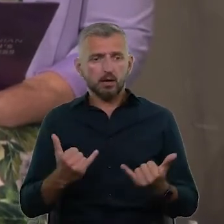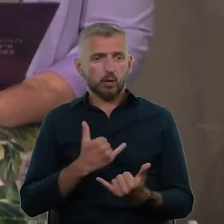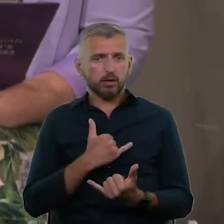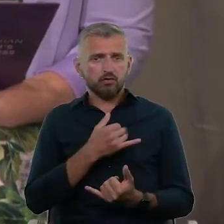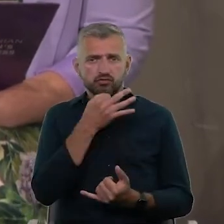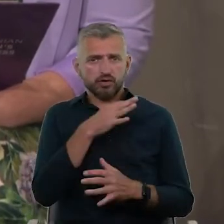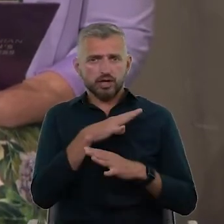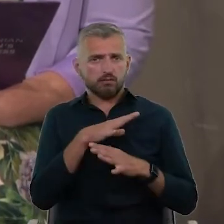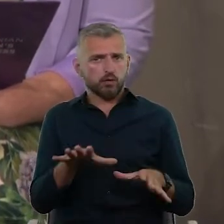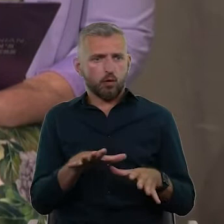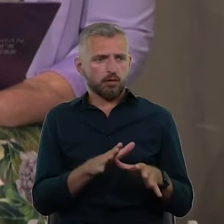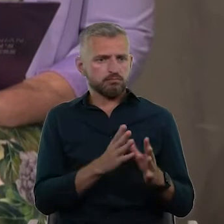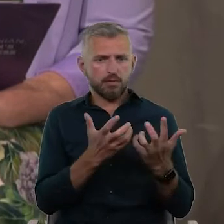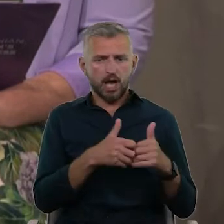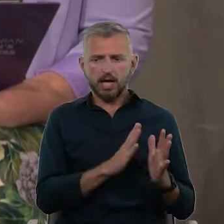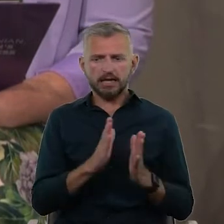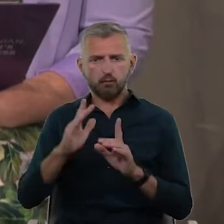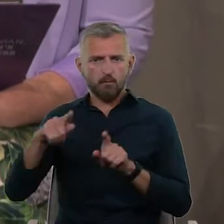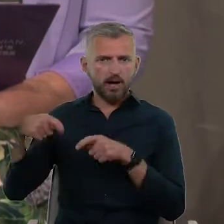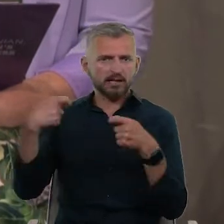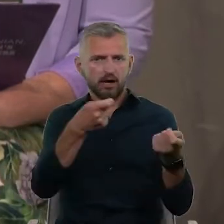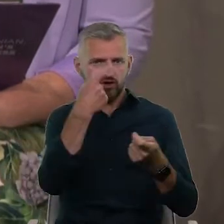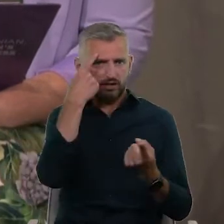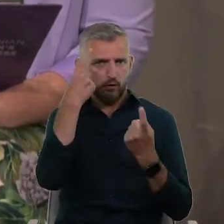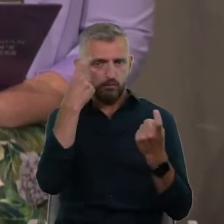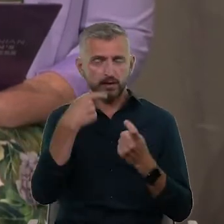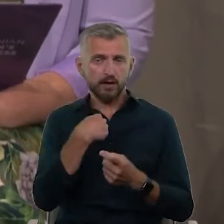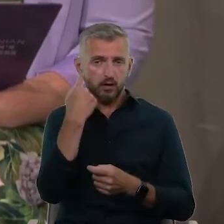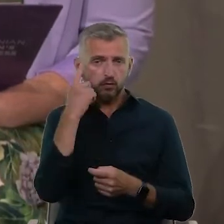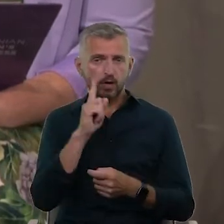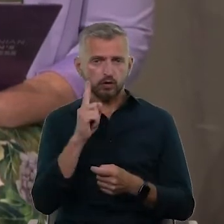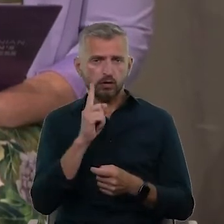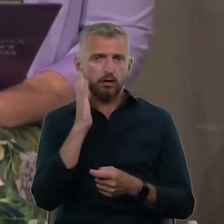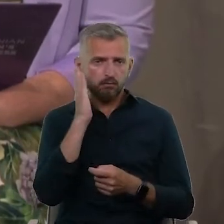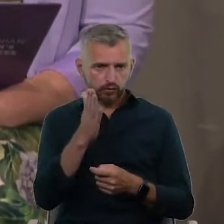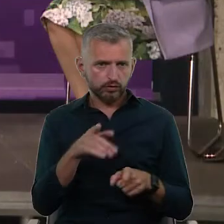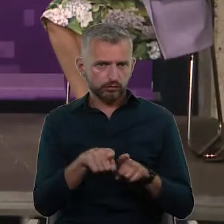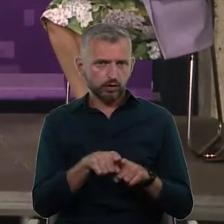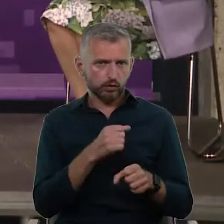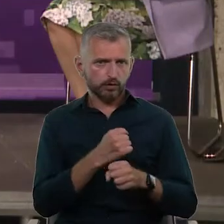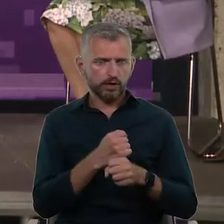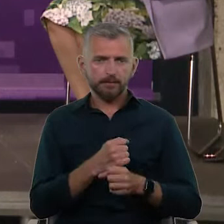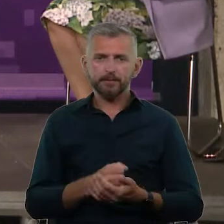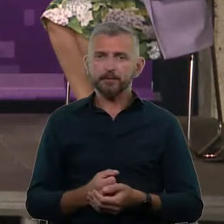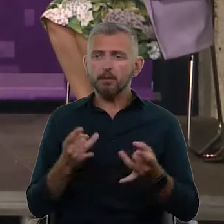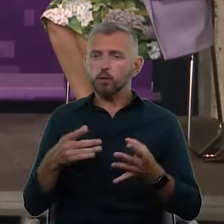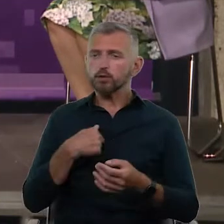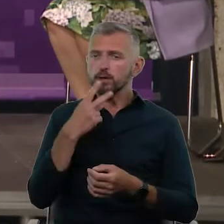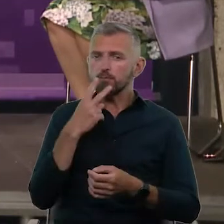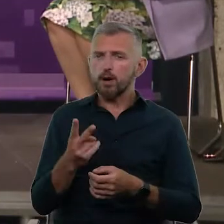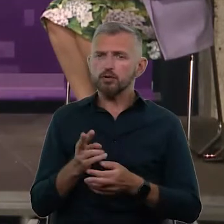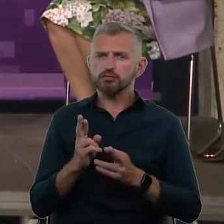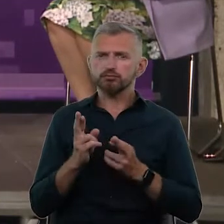було механізму передачі інформації, але я думаю, що, напевно, ми будемо рухатися в тому напрямку. Ну, просто ми бачимо,